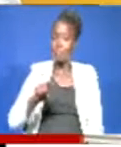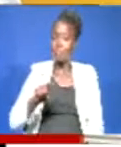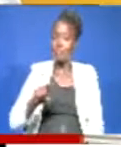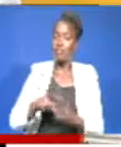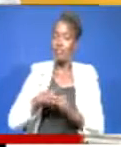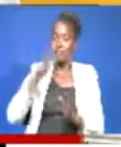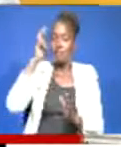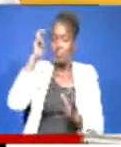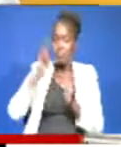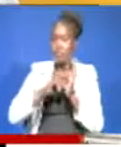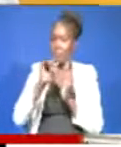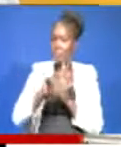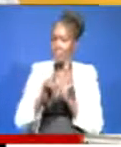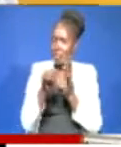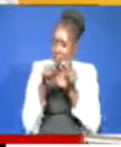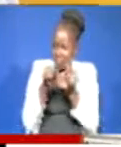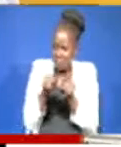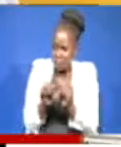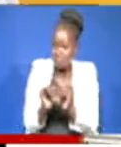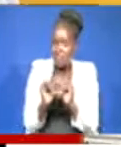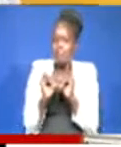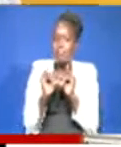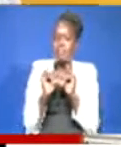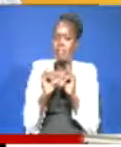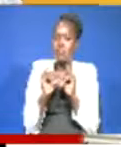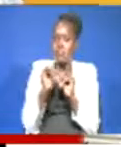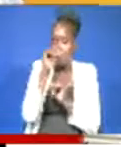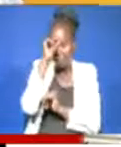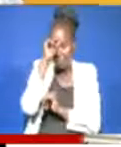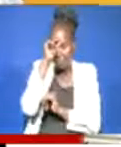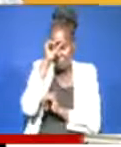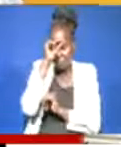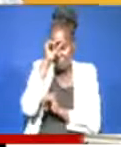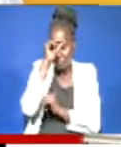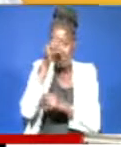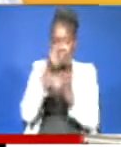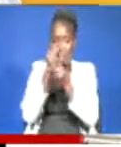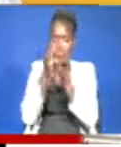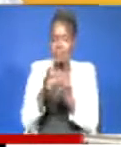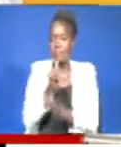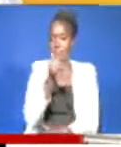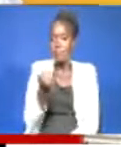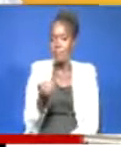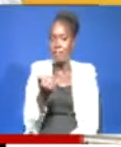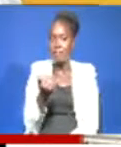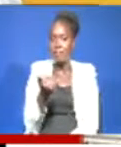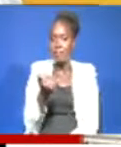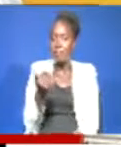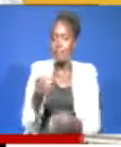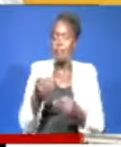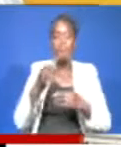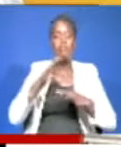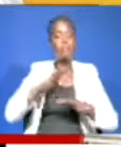kwamba kuna jitihada ambazo zinafanywa kabisa na serikali na washikadau wengine ambao zimeleta nafueni